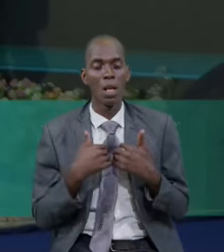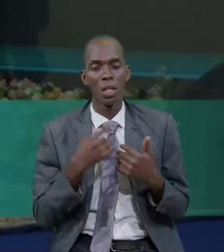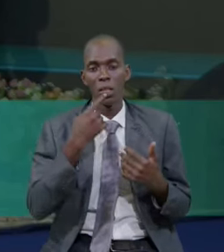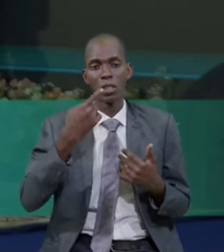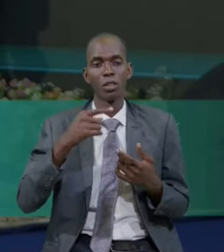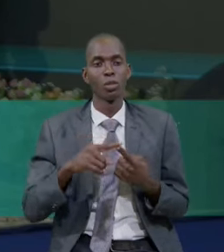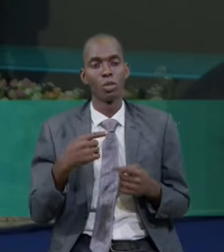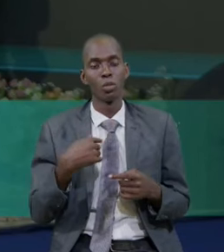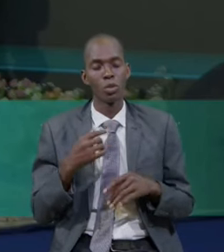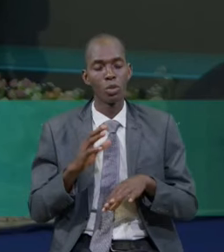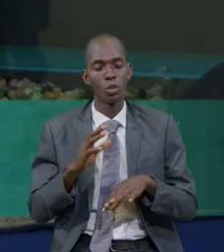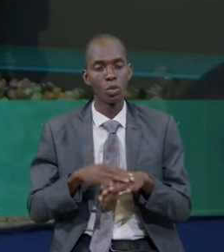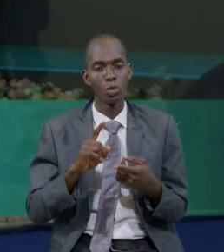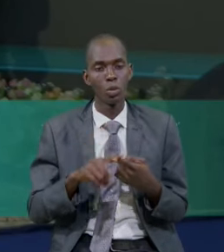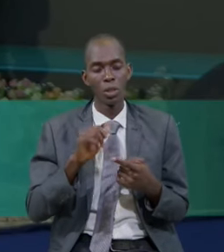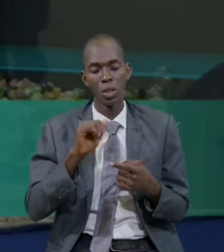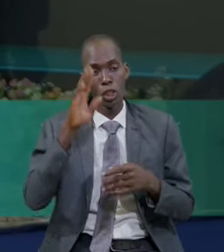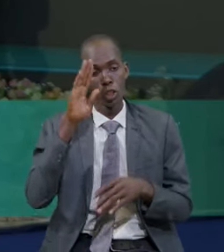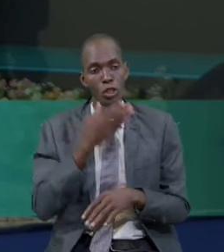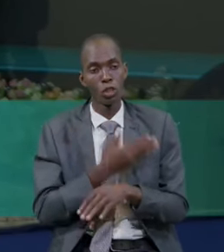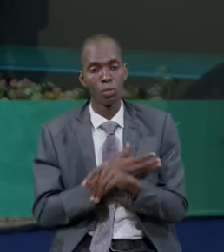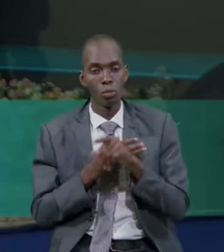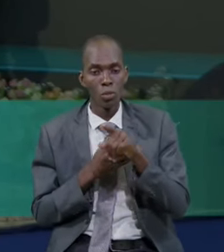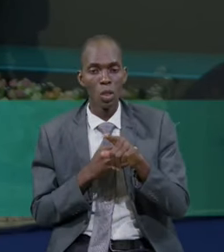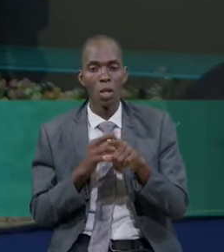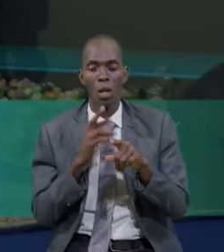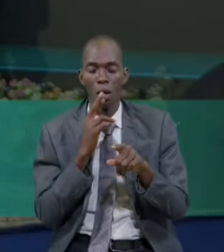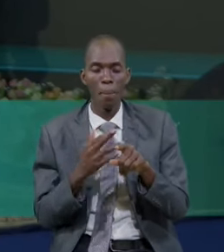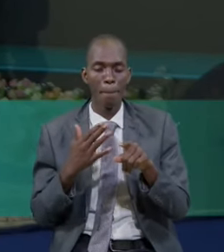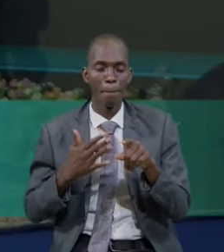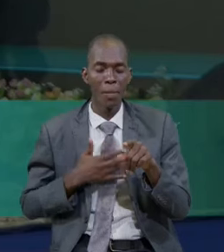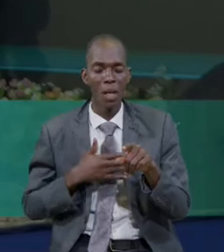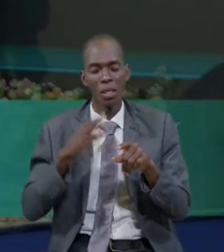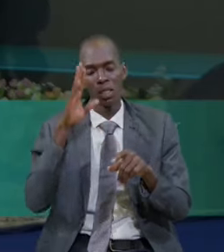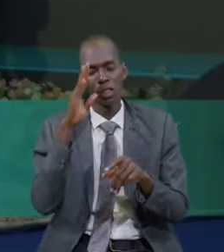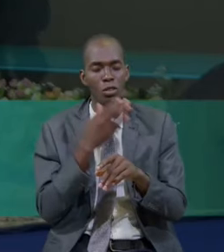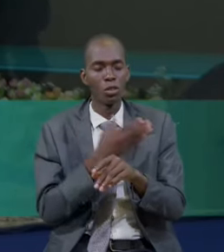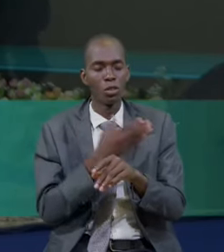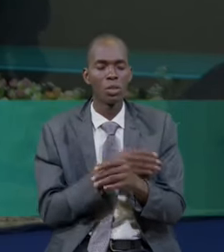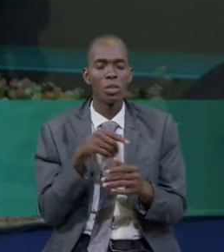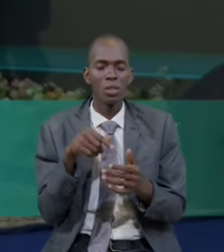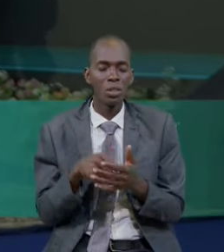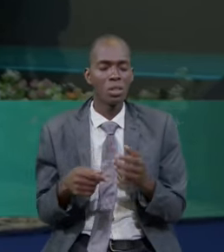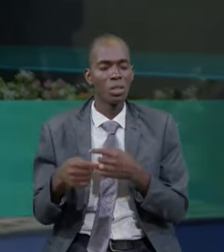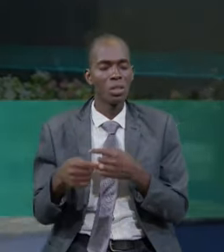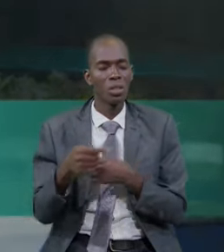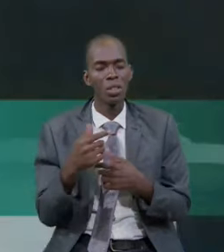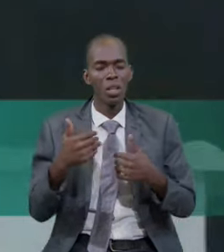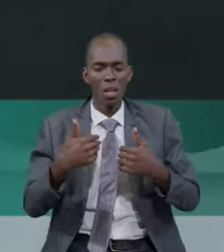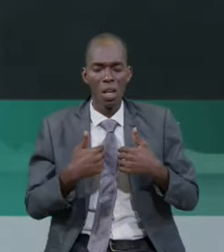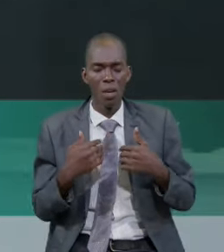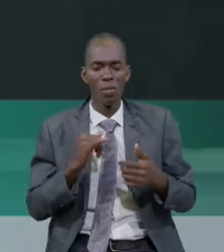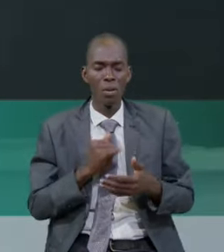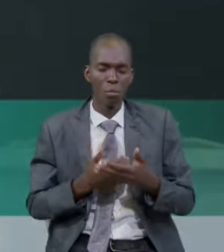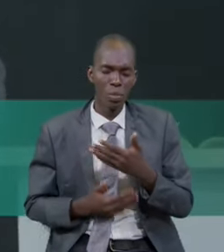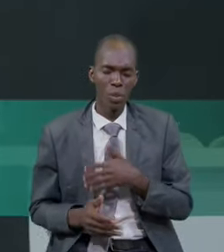Parlant à son fils, tu es mon fils. Je t'ai engendré aujourd'hui.